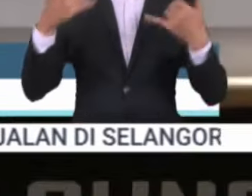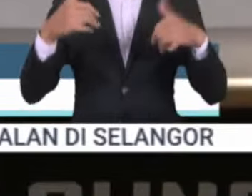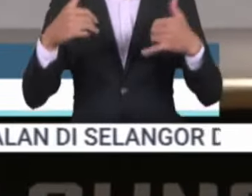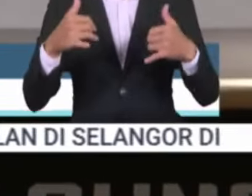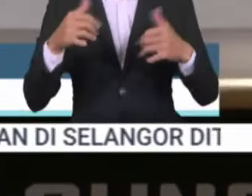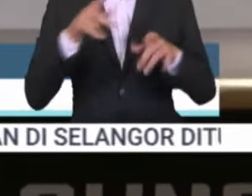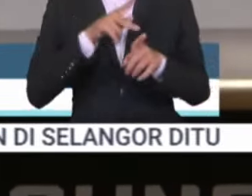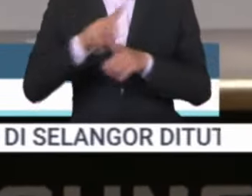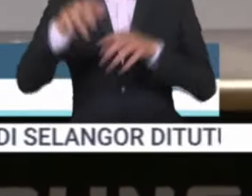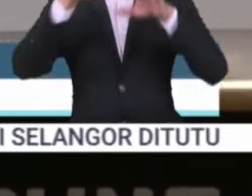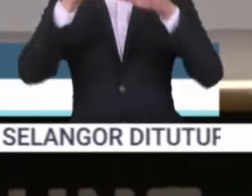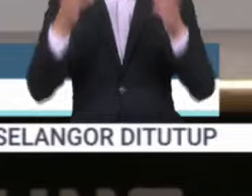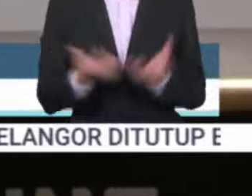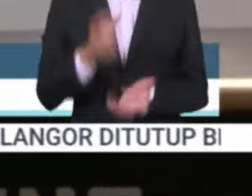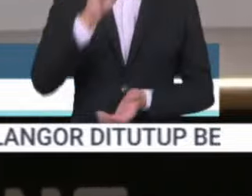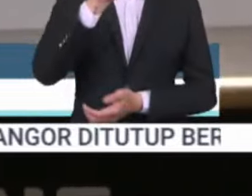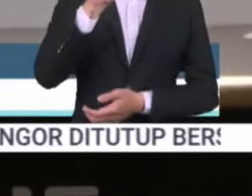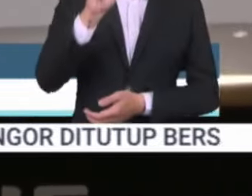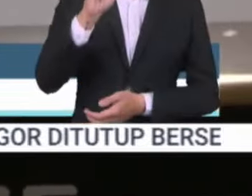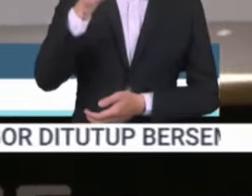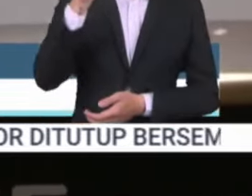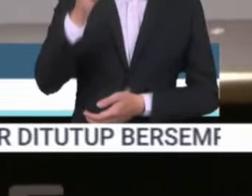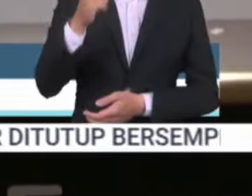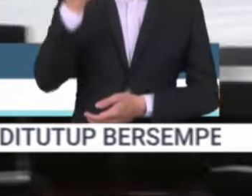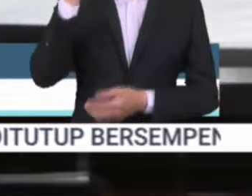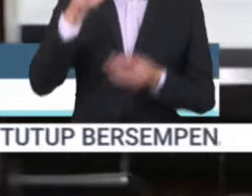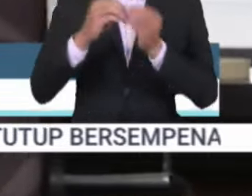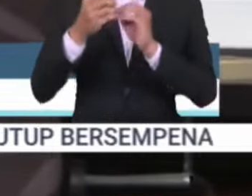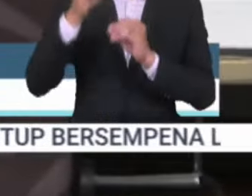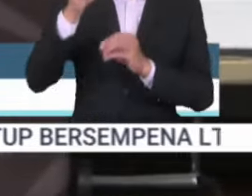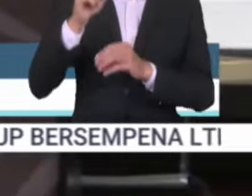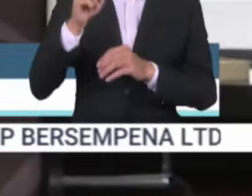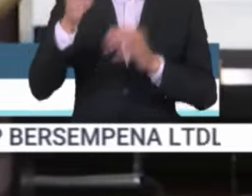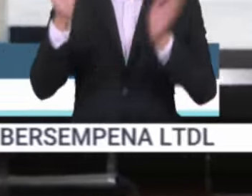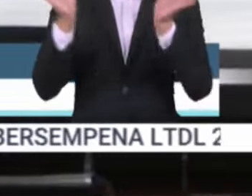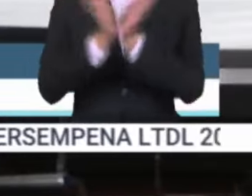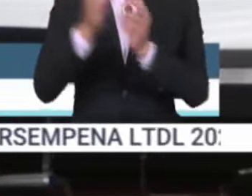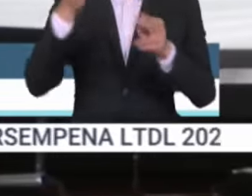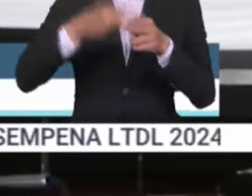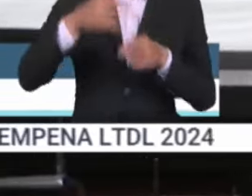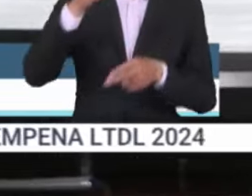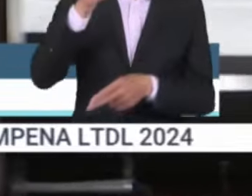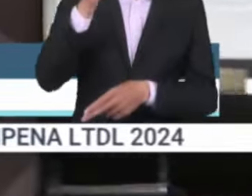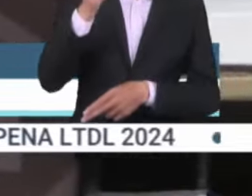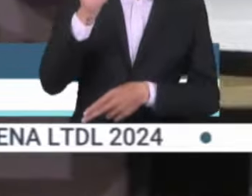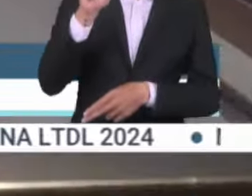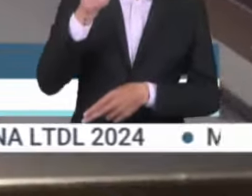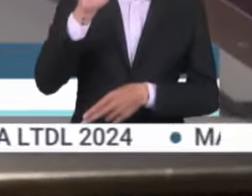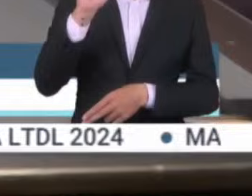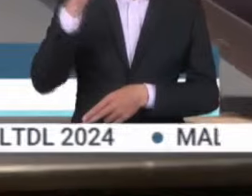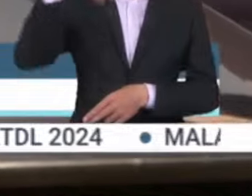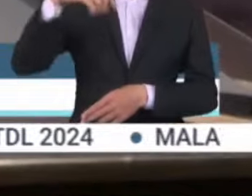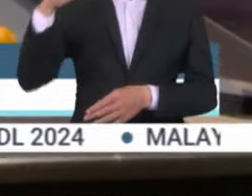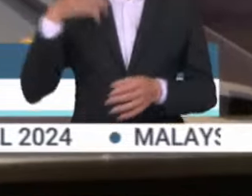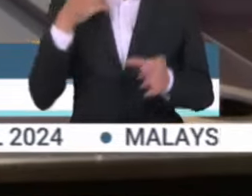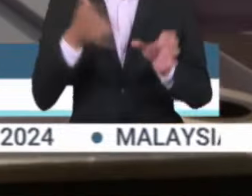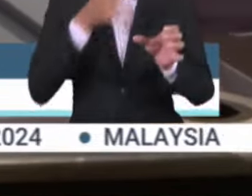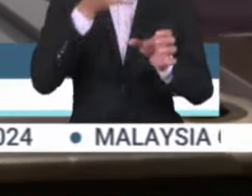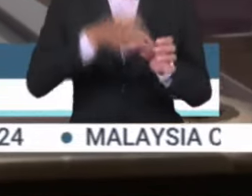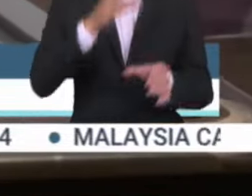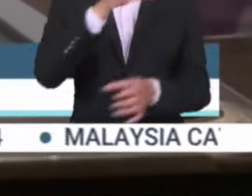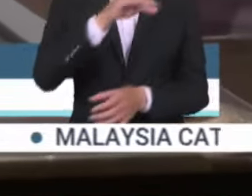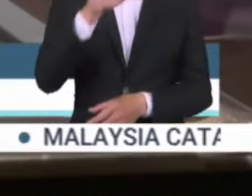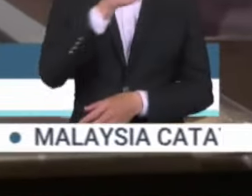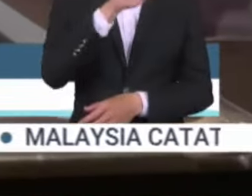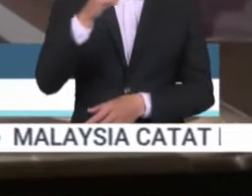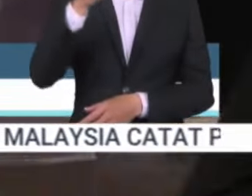World Nine Ball Tour WNT nombor 1 kebangsaan negara Brunei Ahmad Taufik turut menyertai. Turut memberi saingan bekas